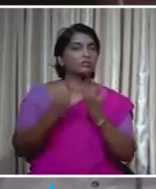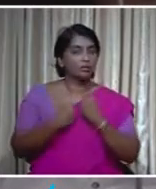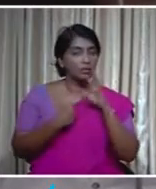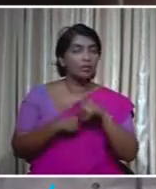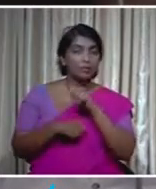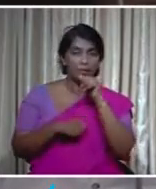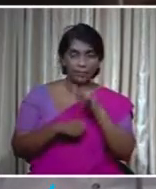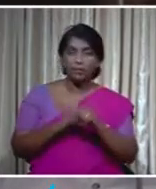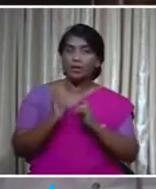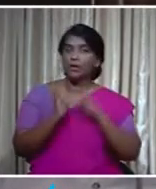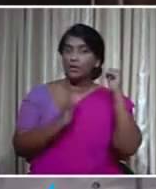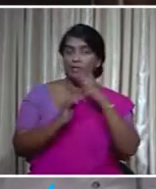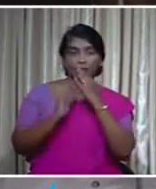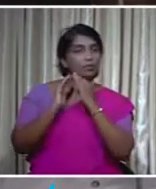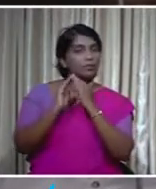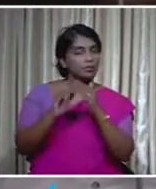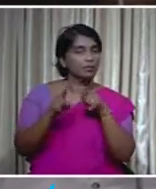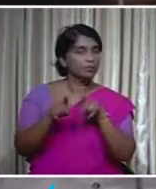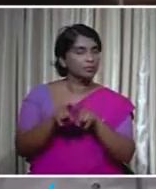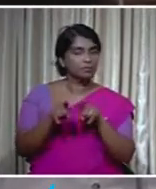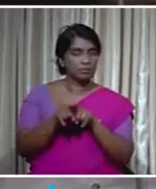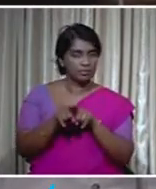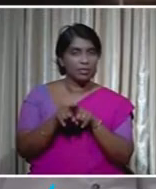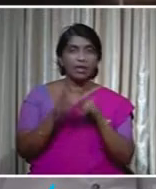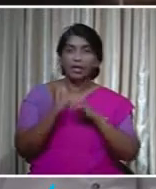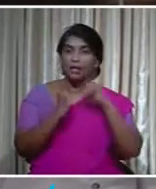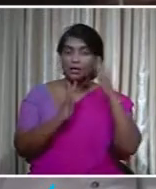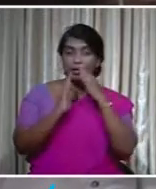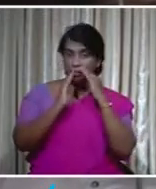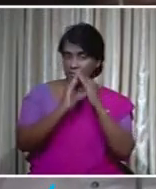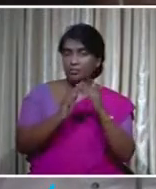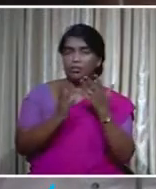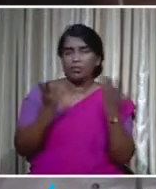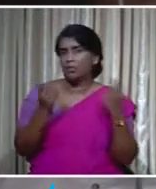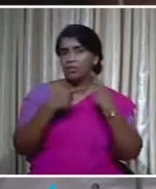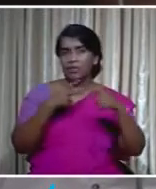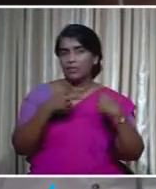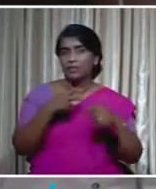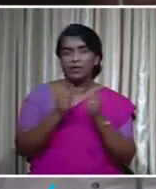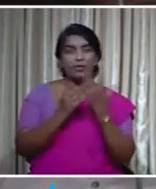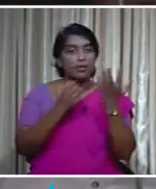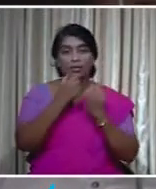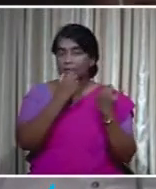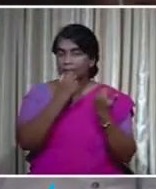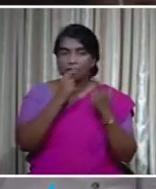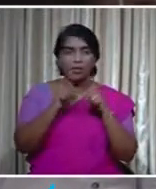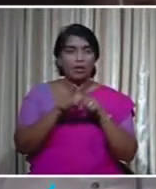இந்த தேசிய பாடசாலைகள் ஊடாக இந்த நாட்டிலே சாதிக்கப்பட்ட விடயங்கள் என்ன என்பதை நீங்கள் முதல்ல புரிந்து கொள்ள வேண்டும். மிக